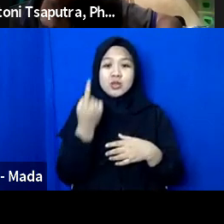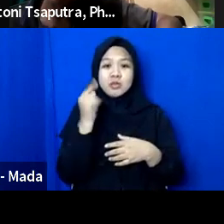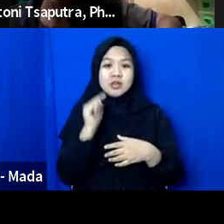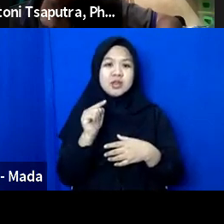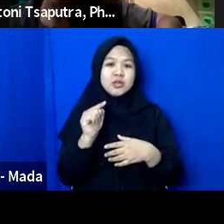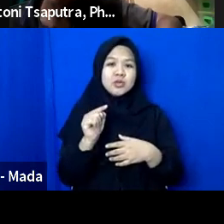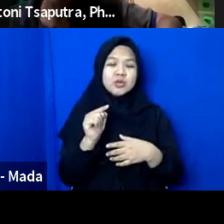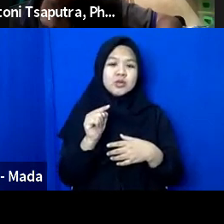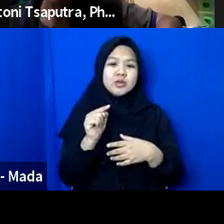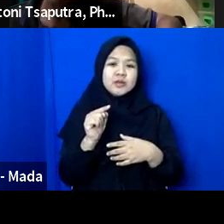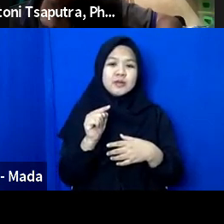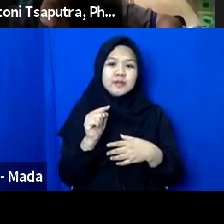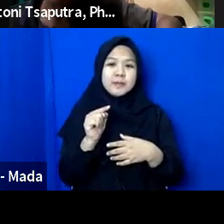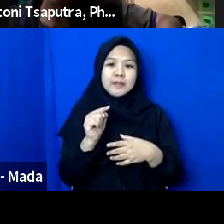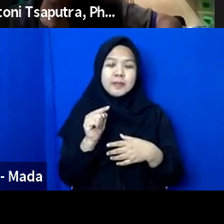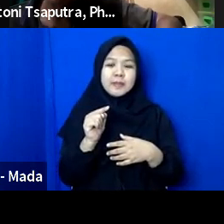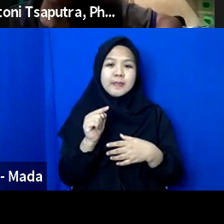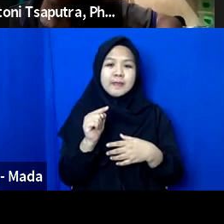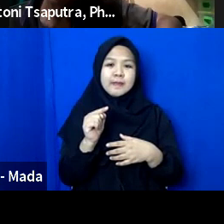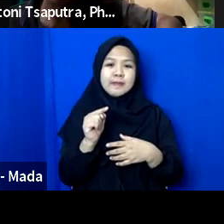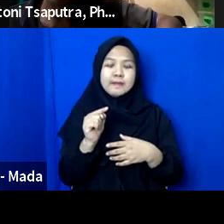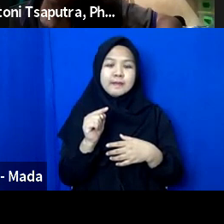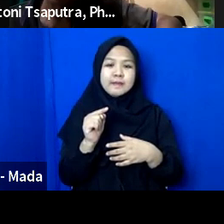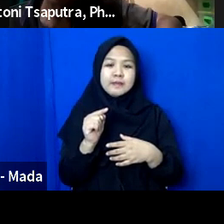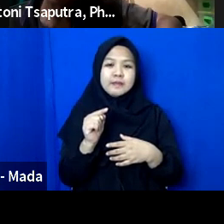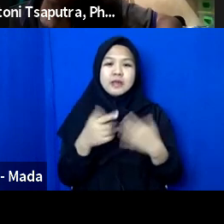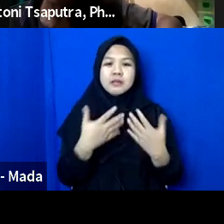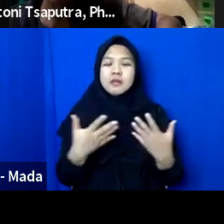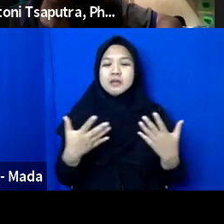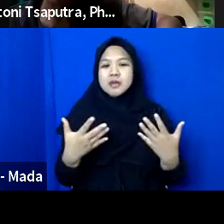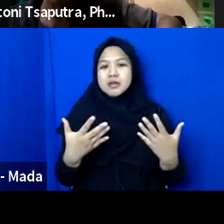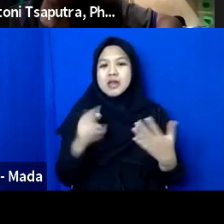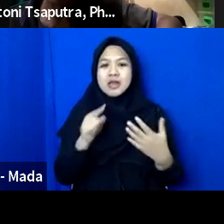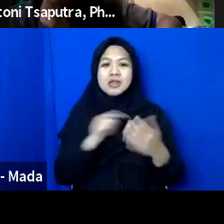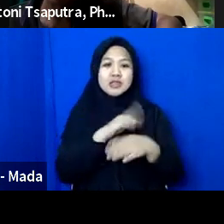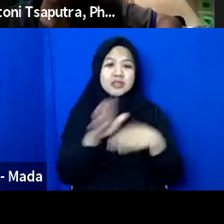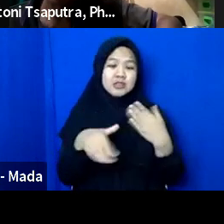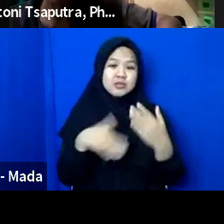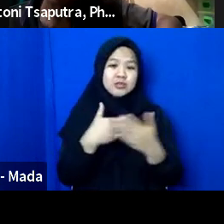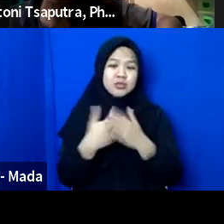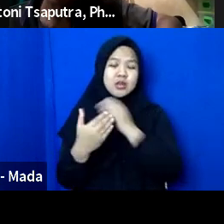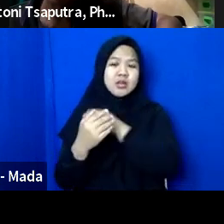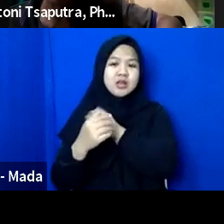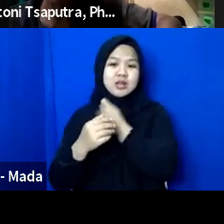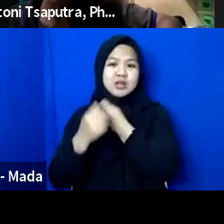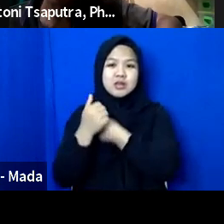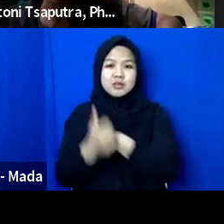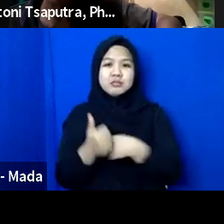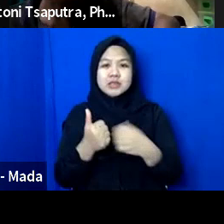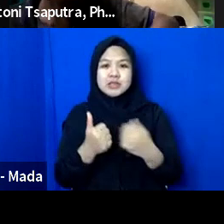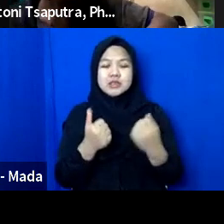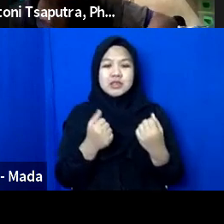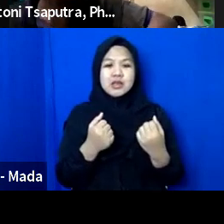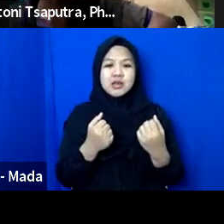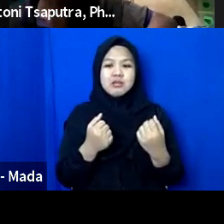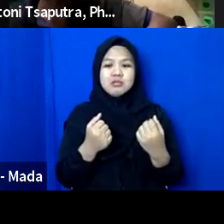yaitu tadi mah apa Eh bagaimana ini semua bisa bisa muncul